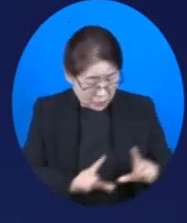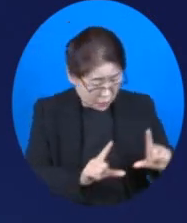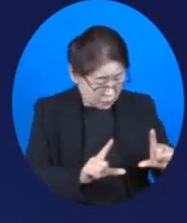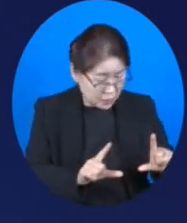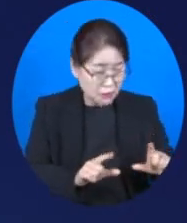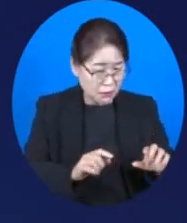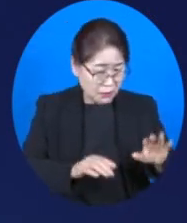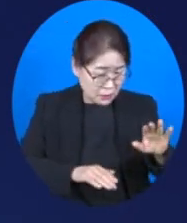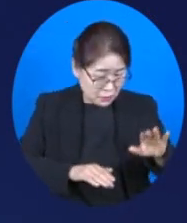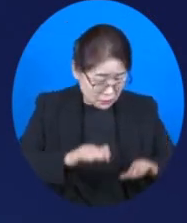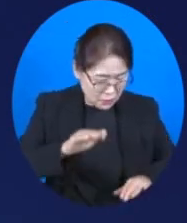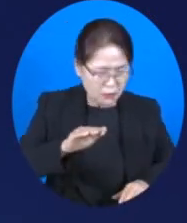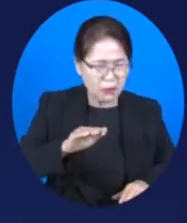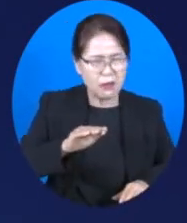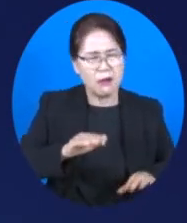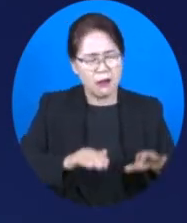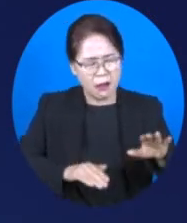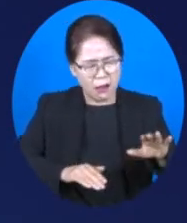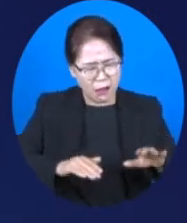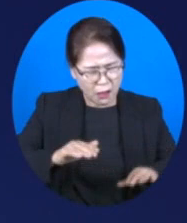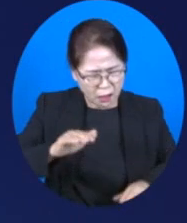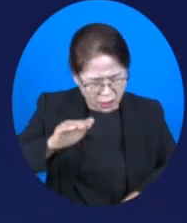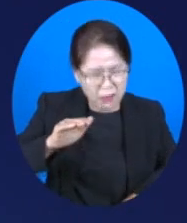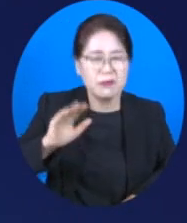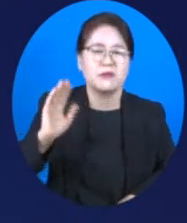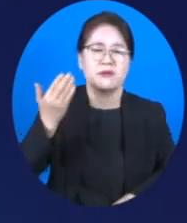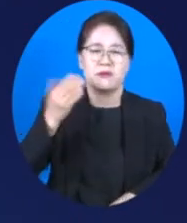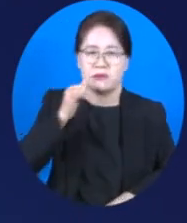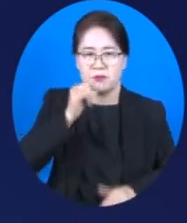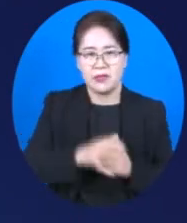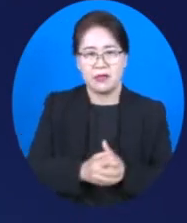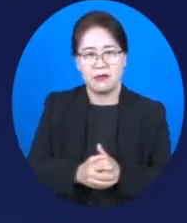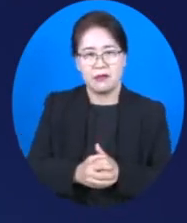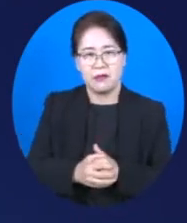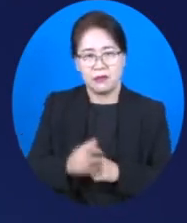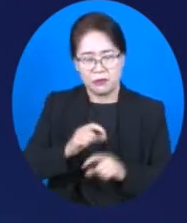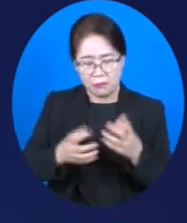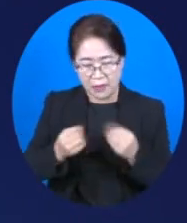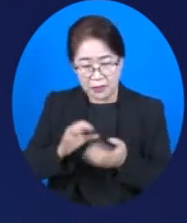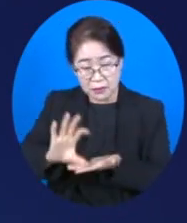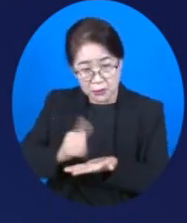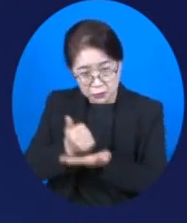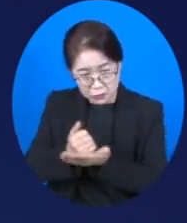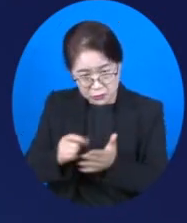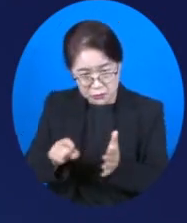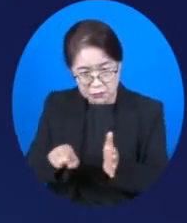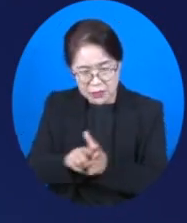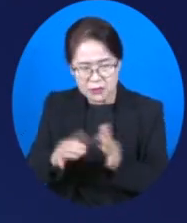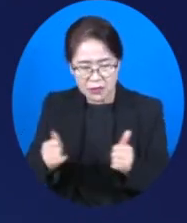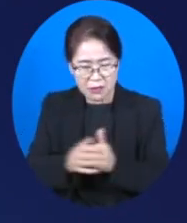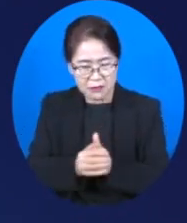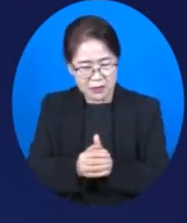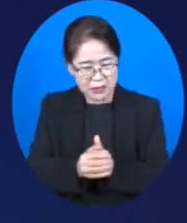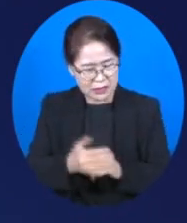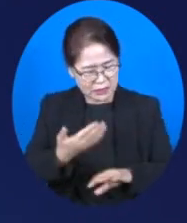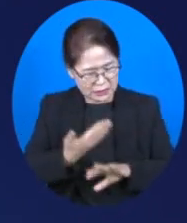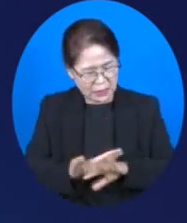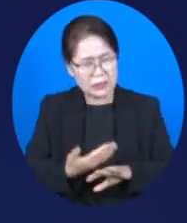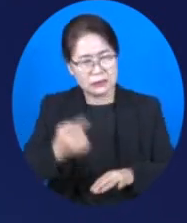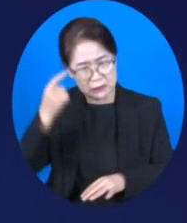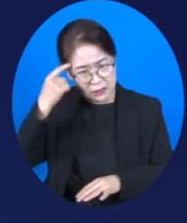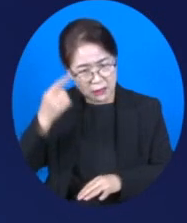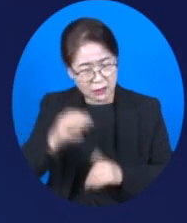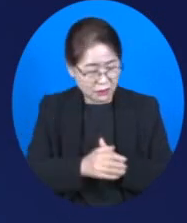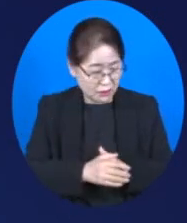현상이 더욱 커져만 가고 있습니다. 또 많은 그리스도인들이 이원론적인 생각을 가지고 있습니다.